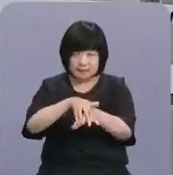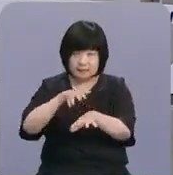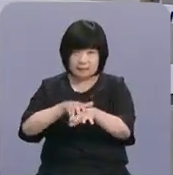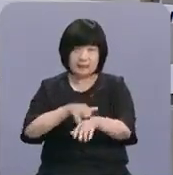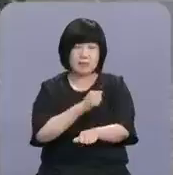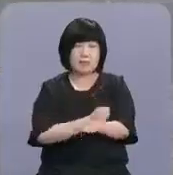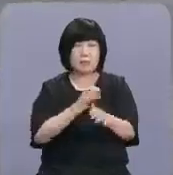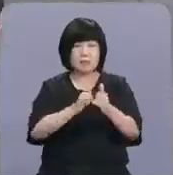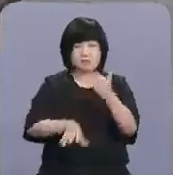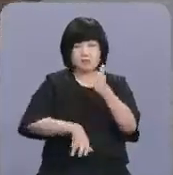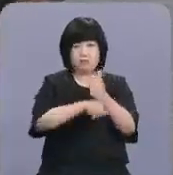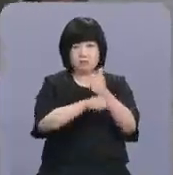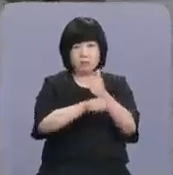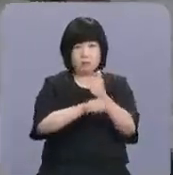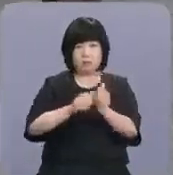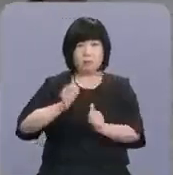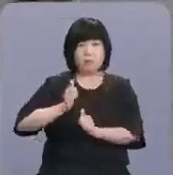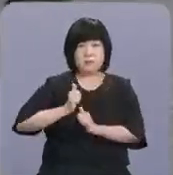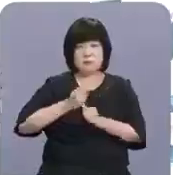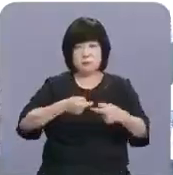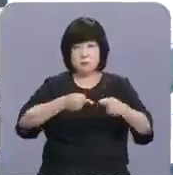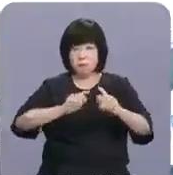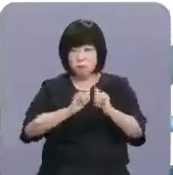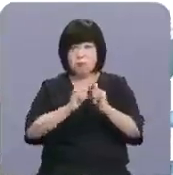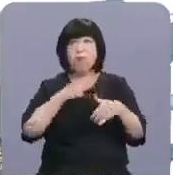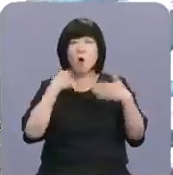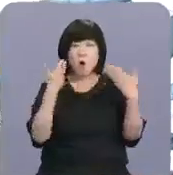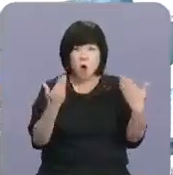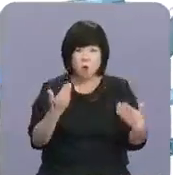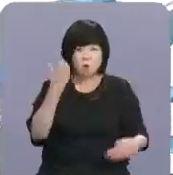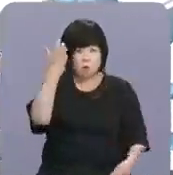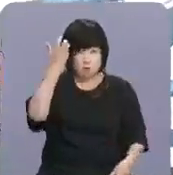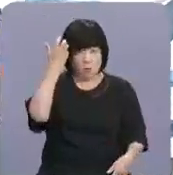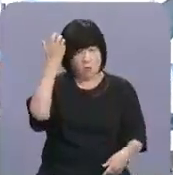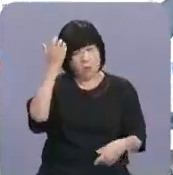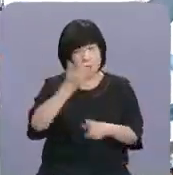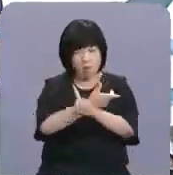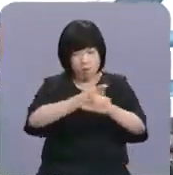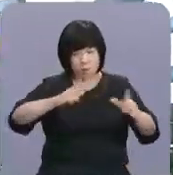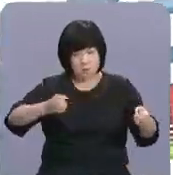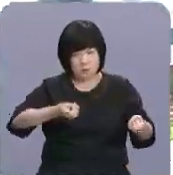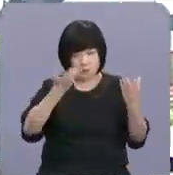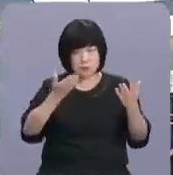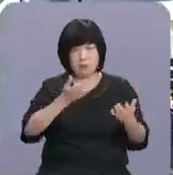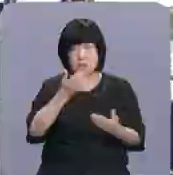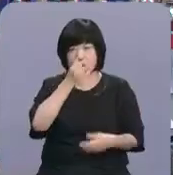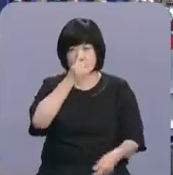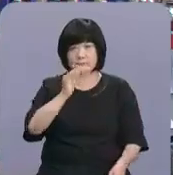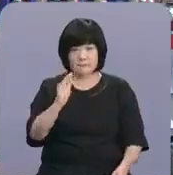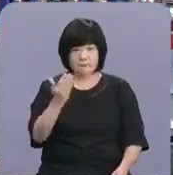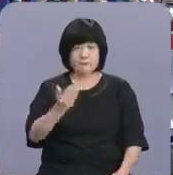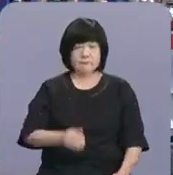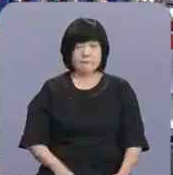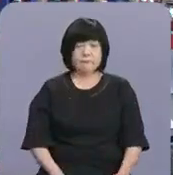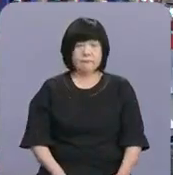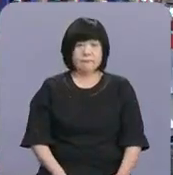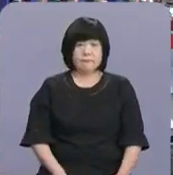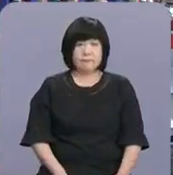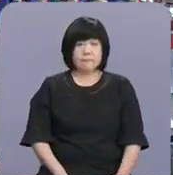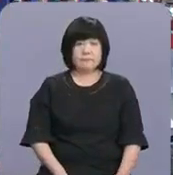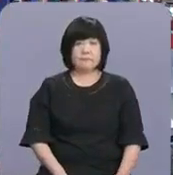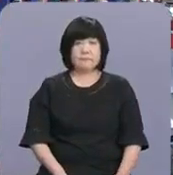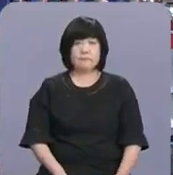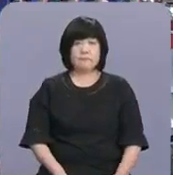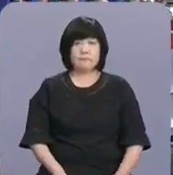등의 주관으로 참전 용사의 헌신과 희생을 추모하는 다양한 행사가 열렸습니다. KBS 뉴스 김영록입니다.